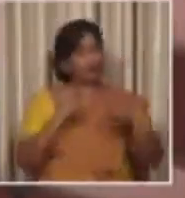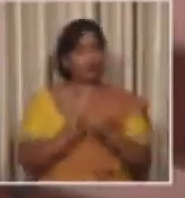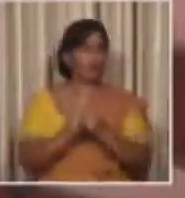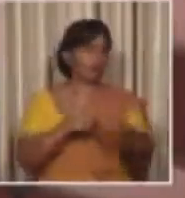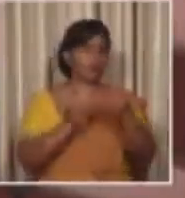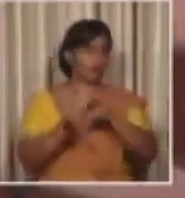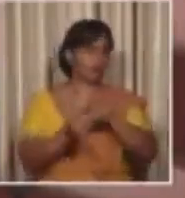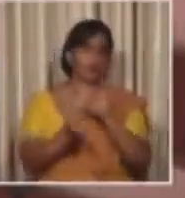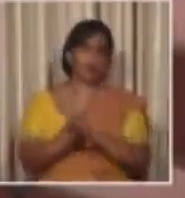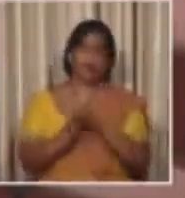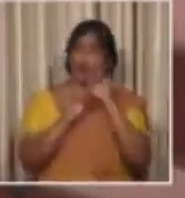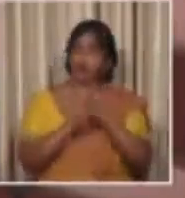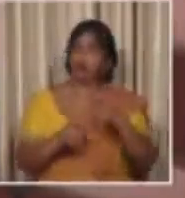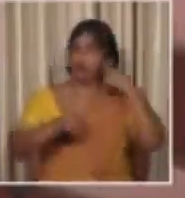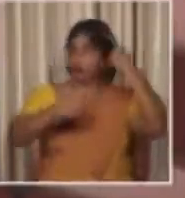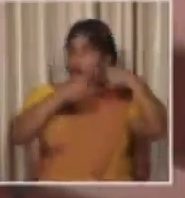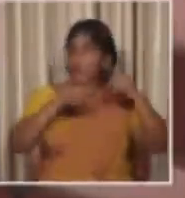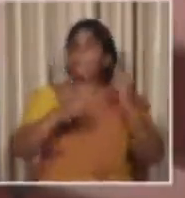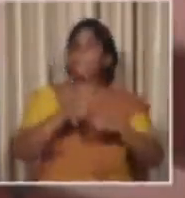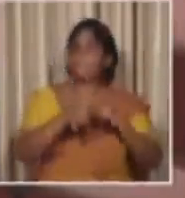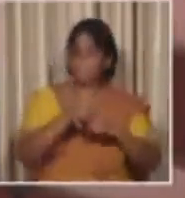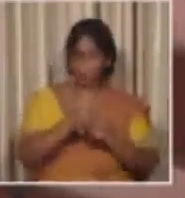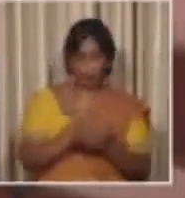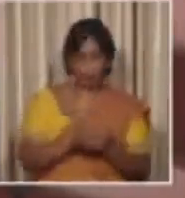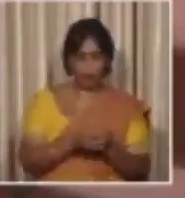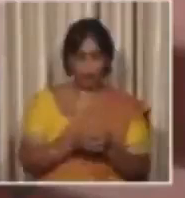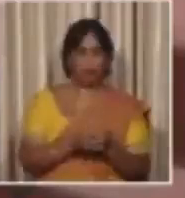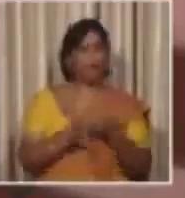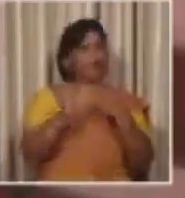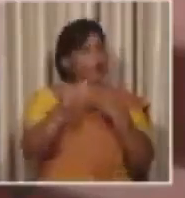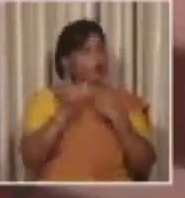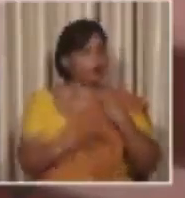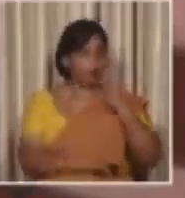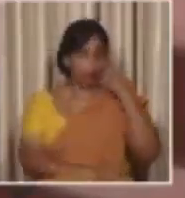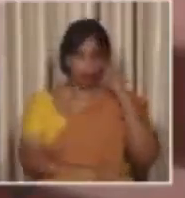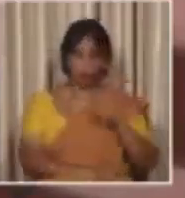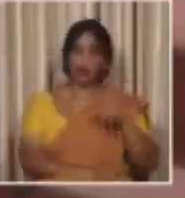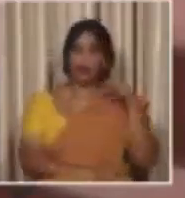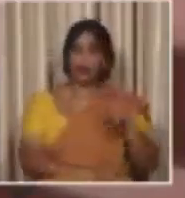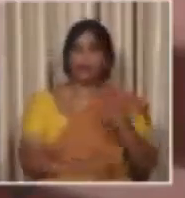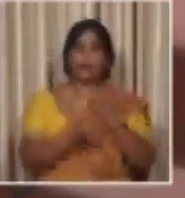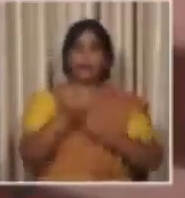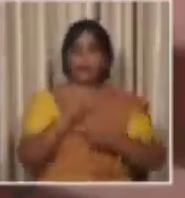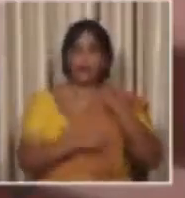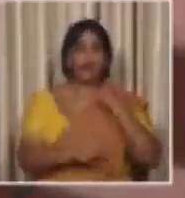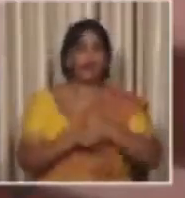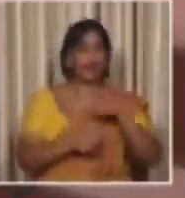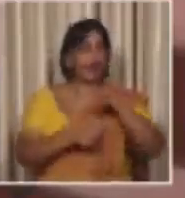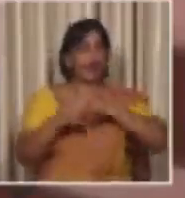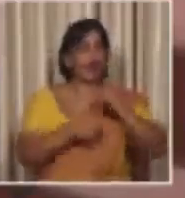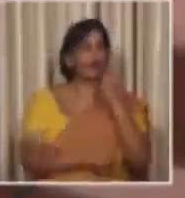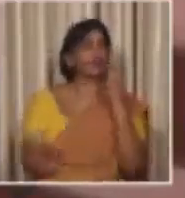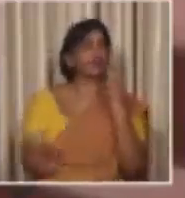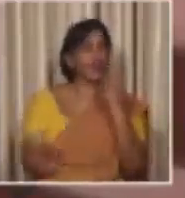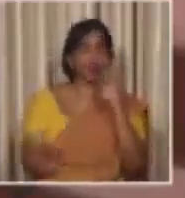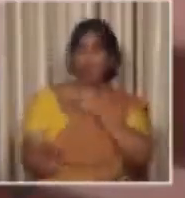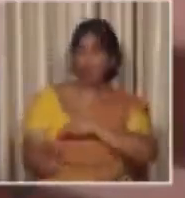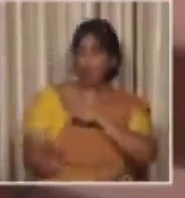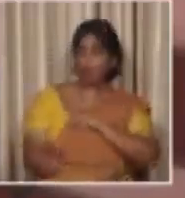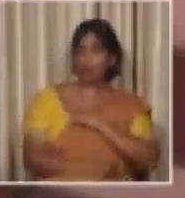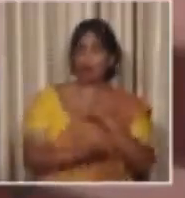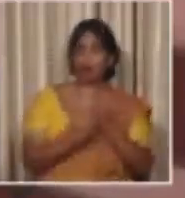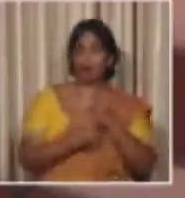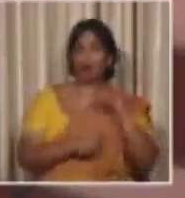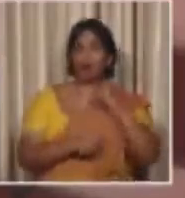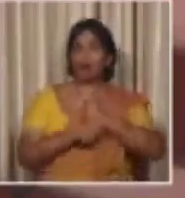තීන්දුවක් ගන්න. ඒ 95% සඳහා ප්‍රශ්නවලට ඔබතුමන්ලා උත්තර දෙයි කියලා බලාපොරොත්තු වෙනවා. දැනට විකිණීමට නියමිත රාජ්‍ය ආයතන තුල ලාභ ලබන රාජ්‍ය ආයතන